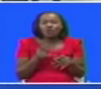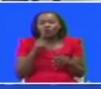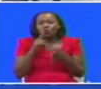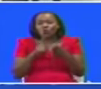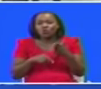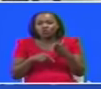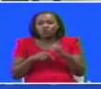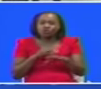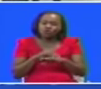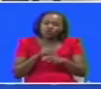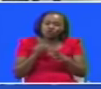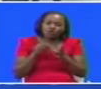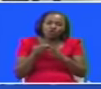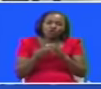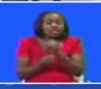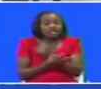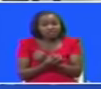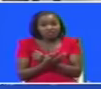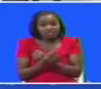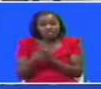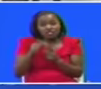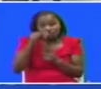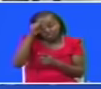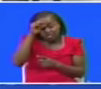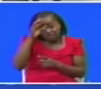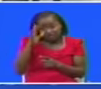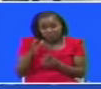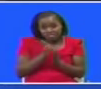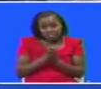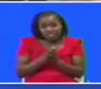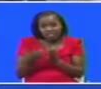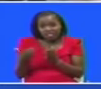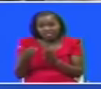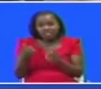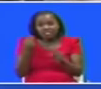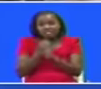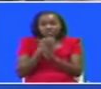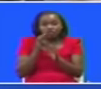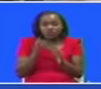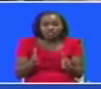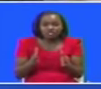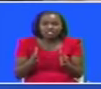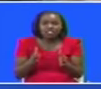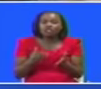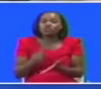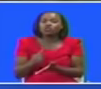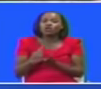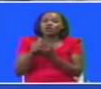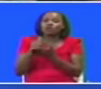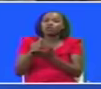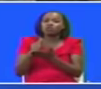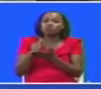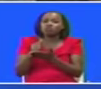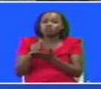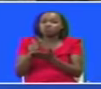ama unaishauri vipi serikali na washikadau wengine katika sekta ya afya katika labda kuwasaidia angalau